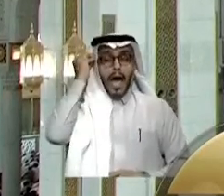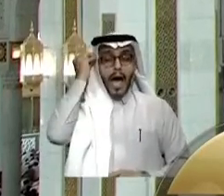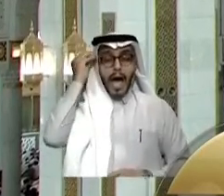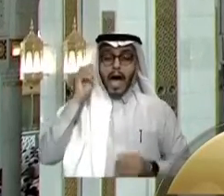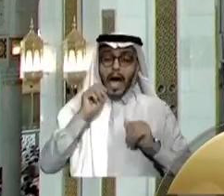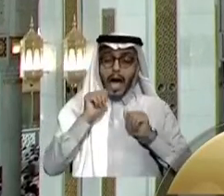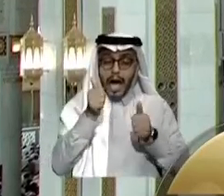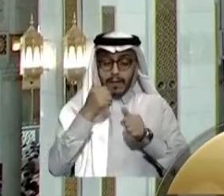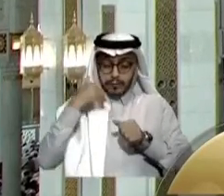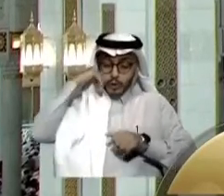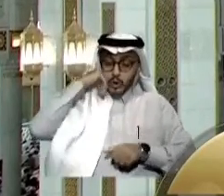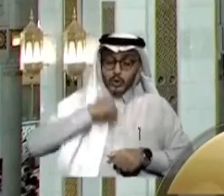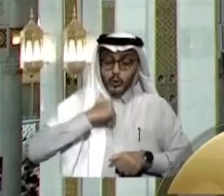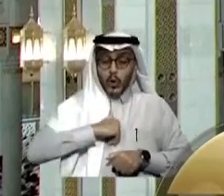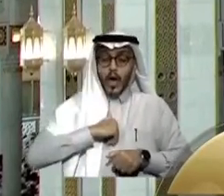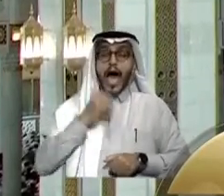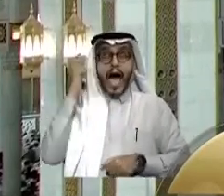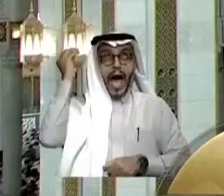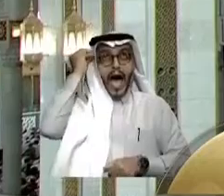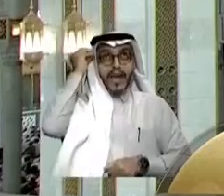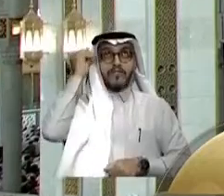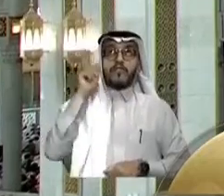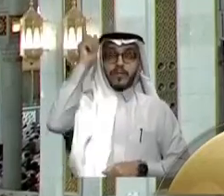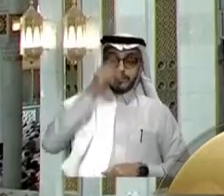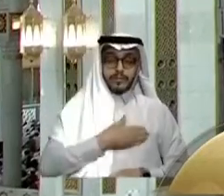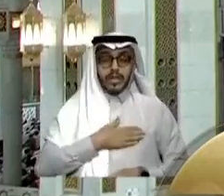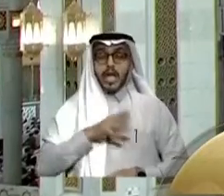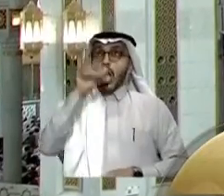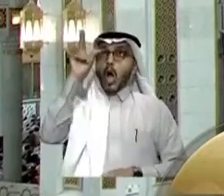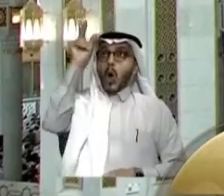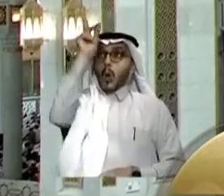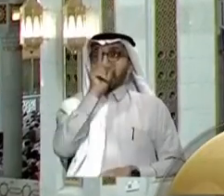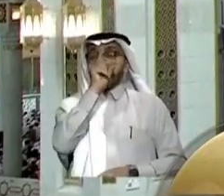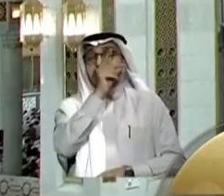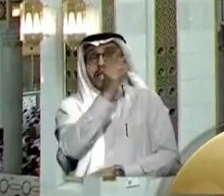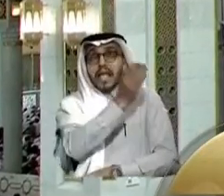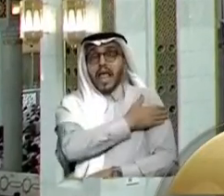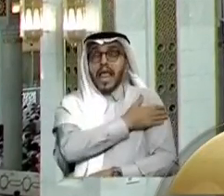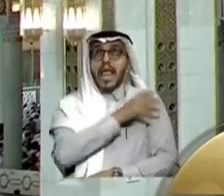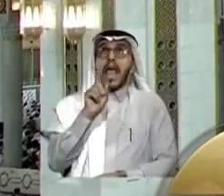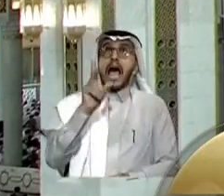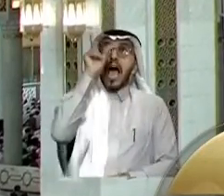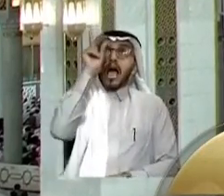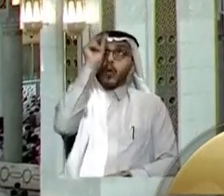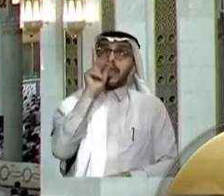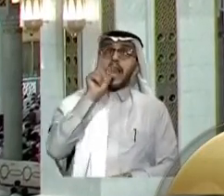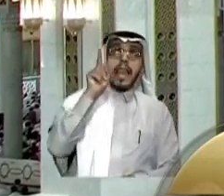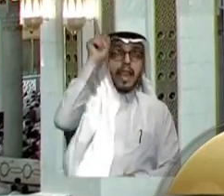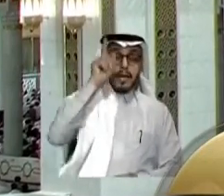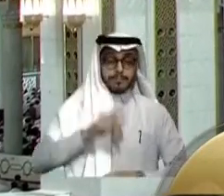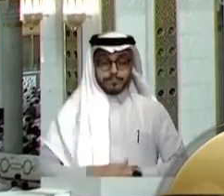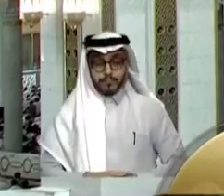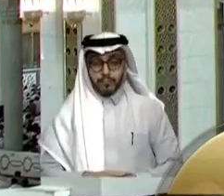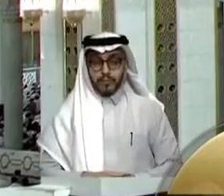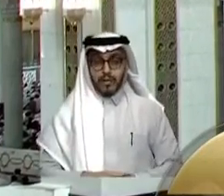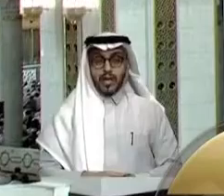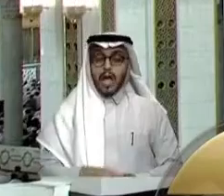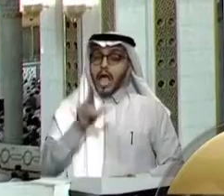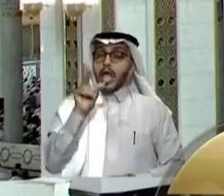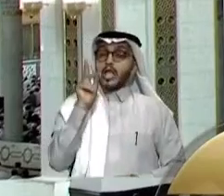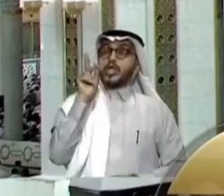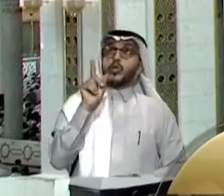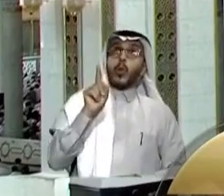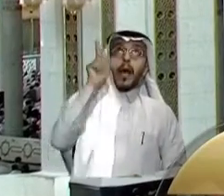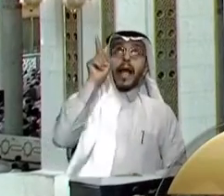أدرك البواطن والخبايا، وكيل لا يتوكل إلا عليه، لا